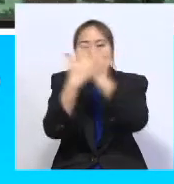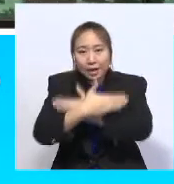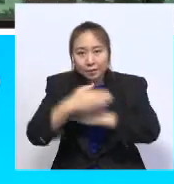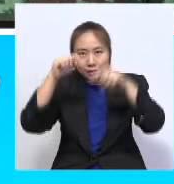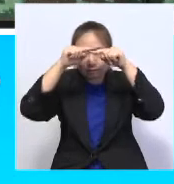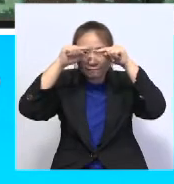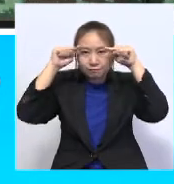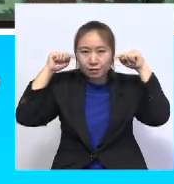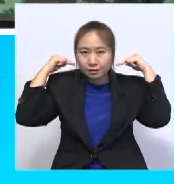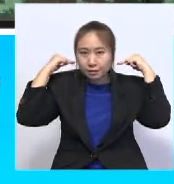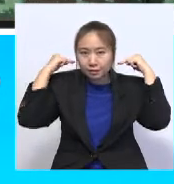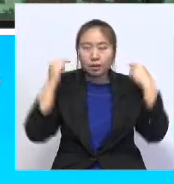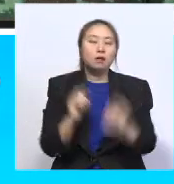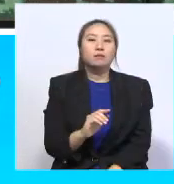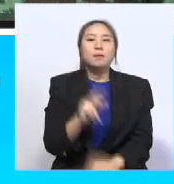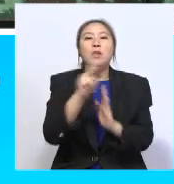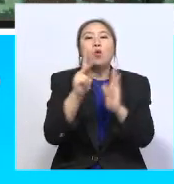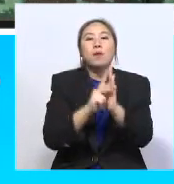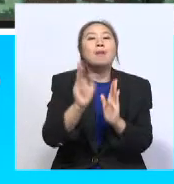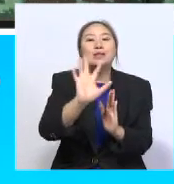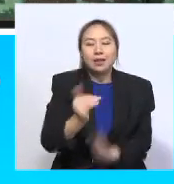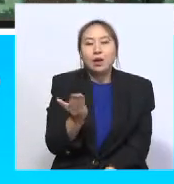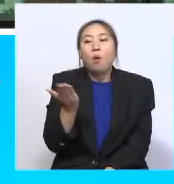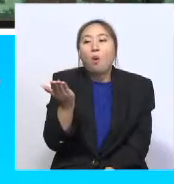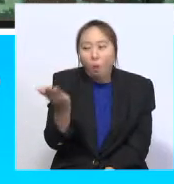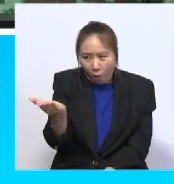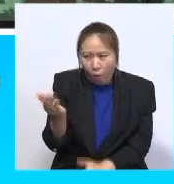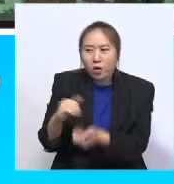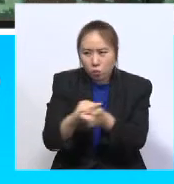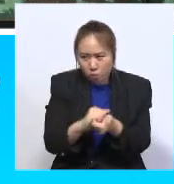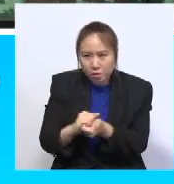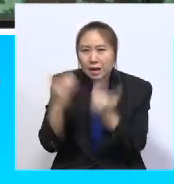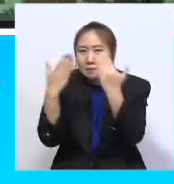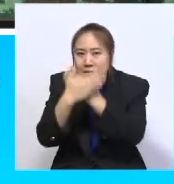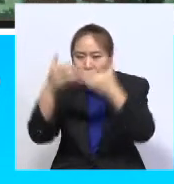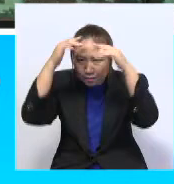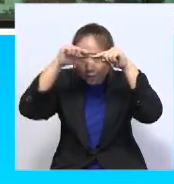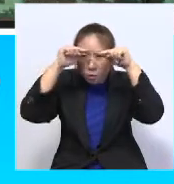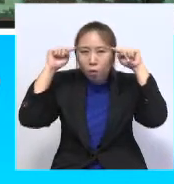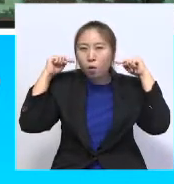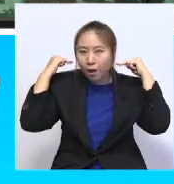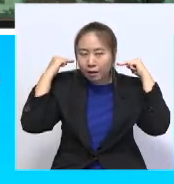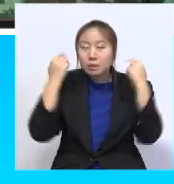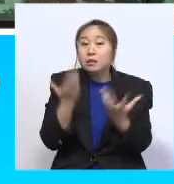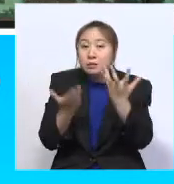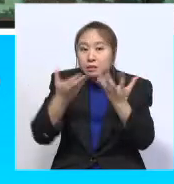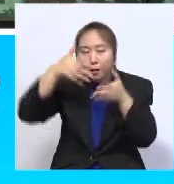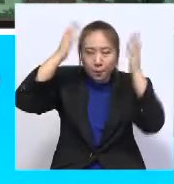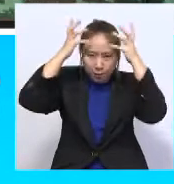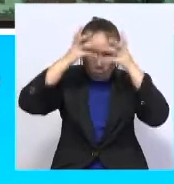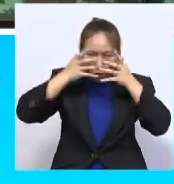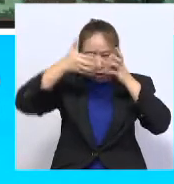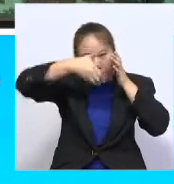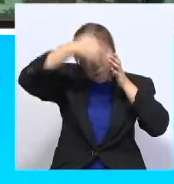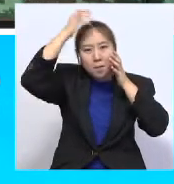ายแต่เป็นเรื่องของการประสานขอความร่วมมือกับพี่น้องประชาชนนะครับ ในเรื่องของการเปิดหมวกในขณะที่ผ่าน